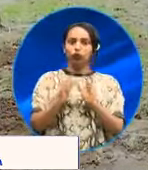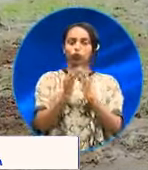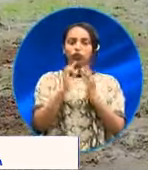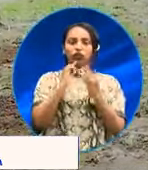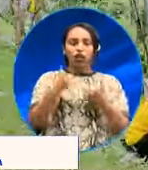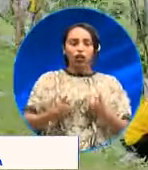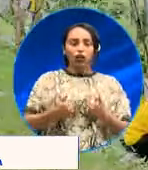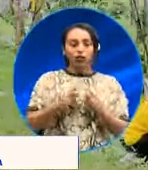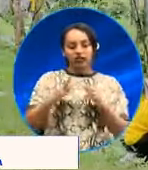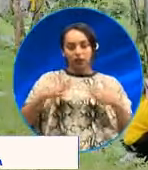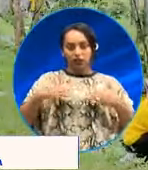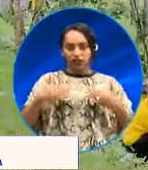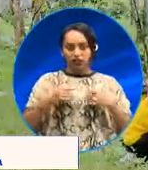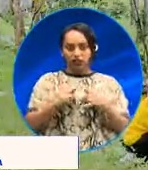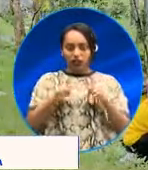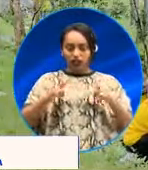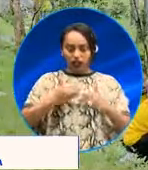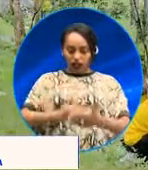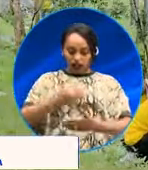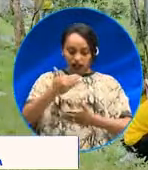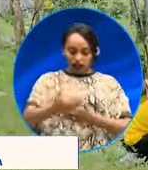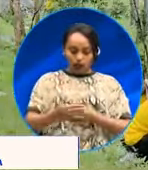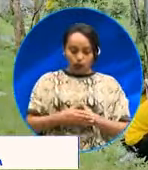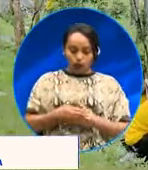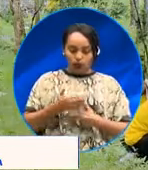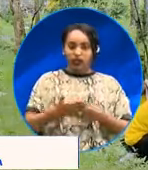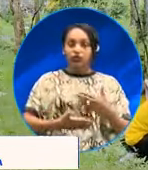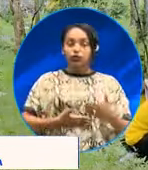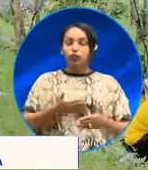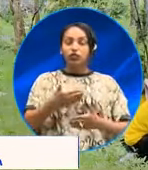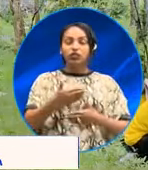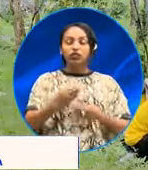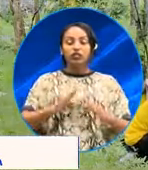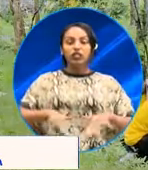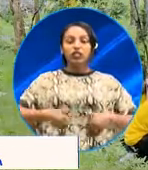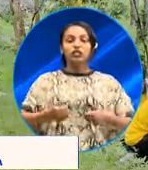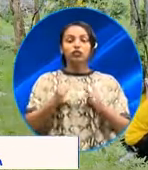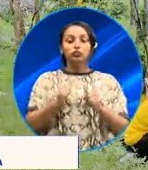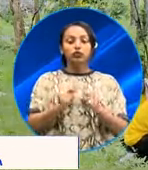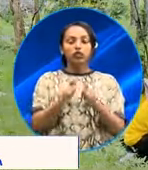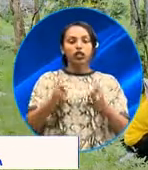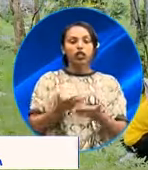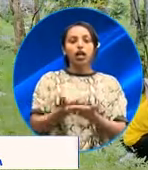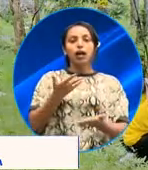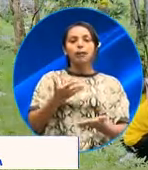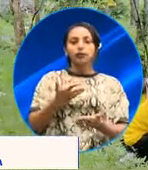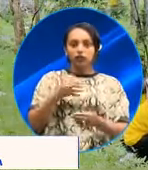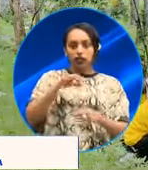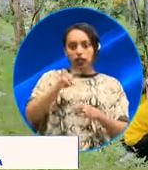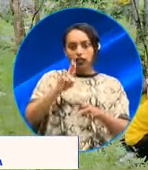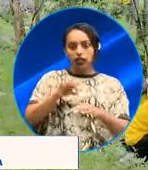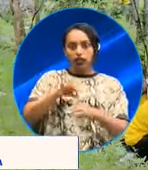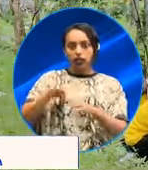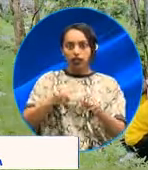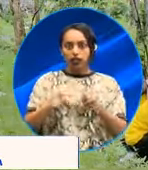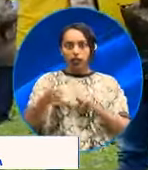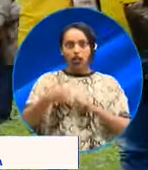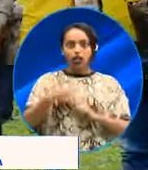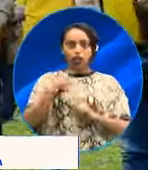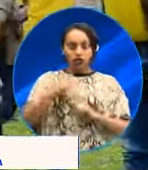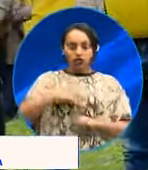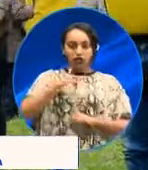ነው ያለው። በጣም አስደሳች ትልቅ ለቀጣዩ ትውልድ ልናወርሰው የምንችል ትልቅ ሀብት እየተከልንላቸው እንዳለ